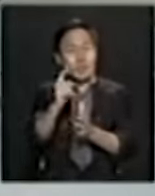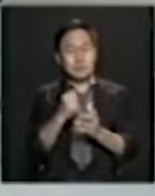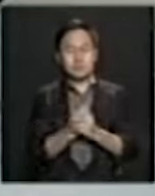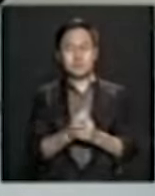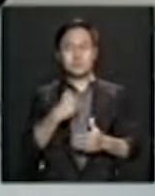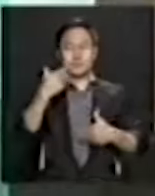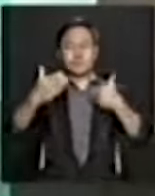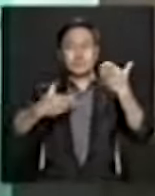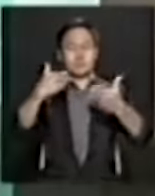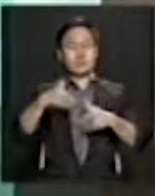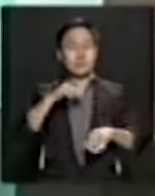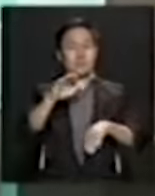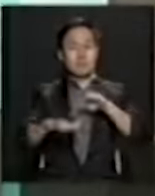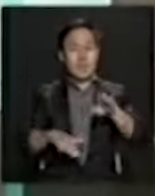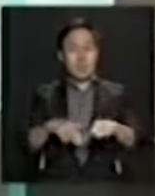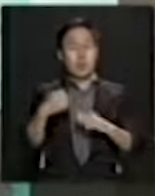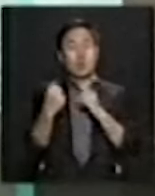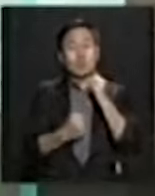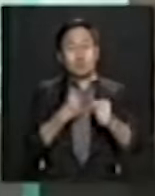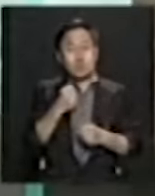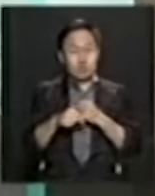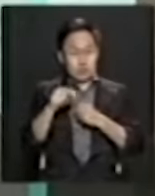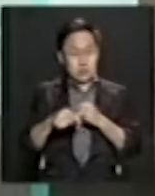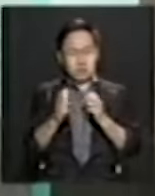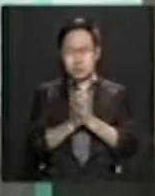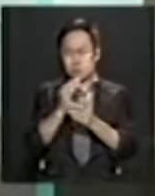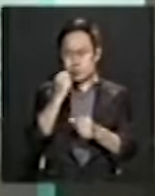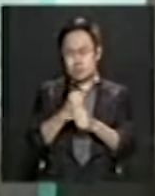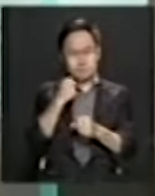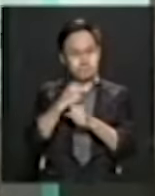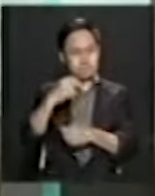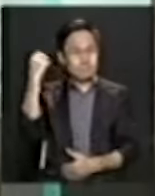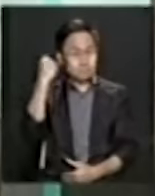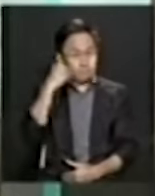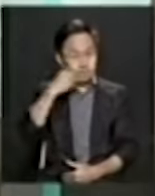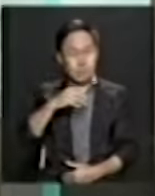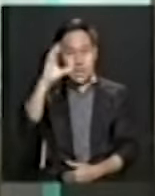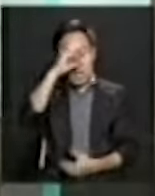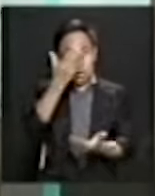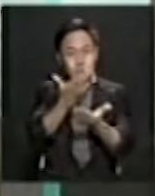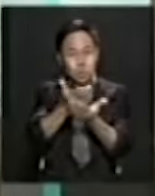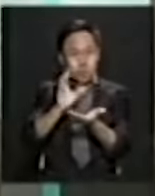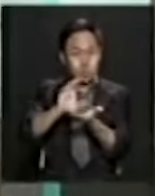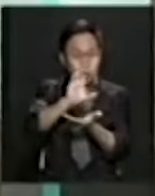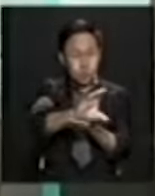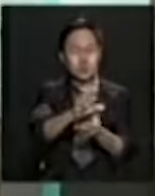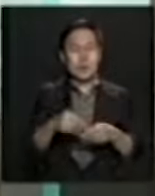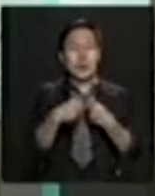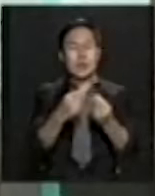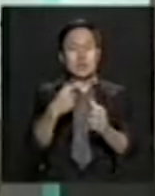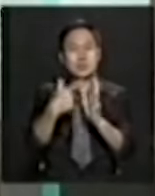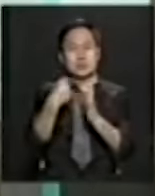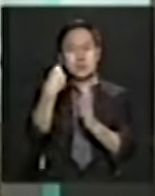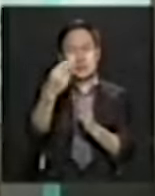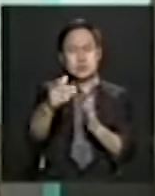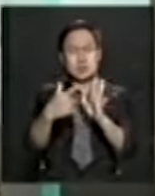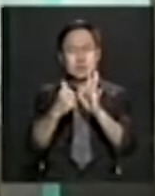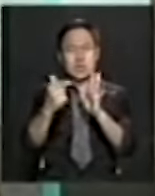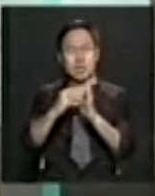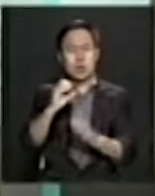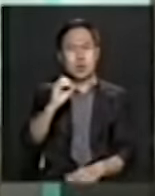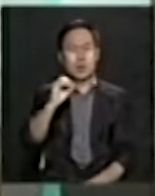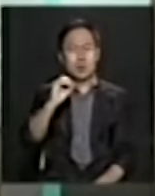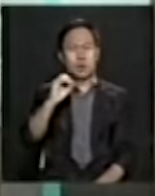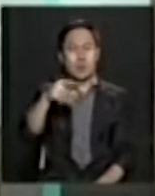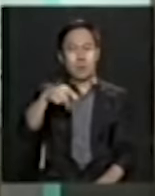เดินวิ่งเนี่ยของโรตารี่นี่ก็จัดมาหลายปีแล้วนะครับ ใช่ฮะ เพื่อหาทุนนะครับให้กับการหยอดโปลิโอนะครับ